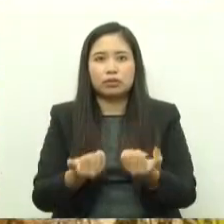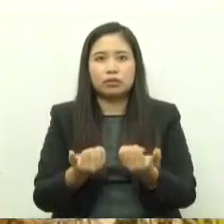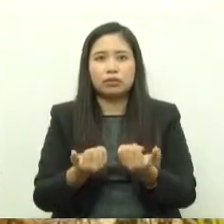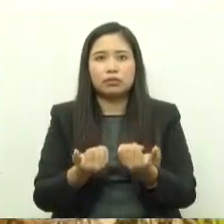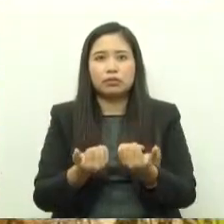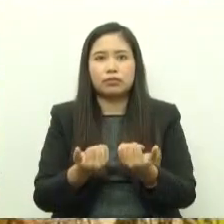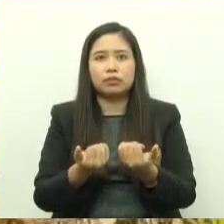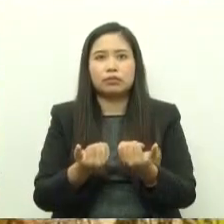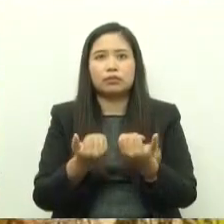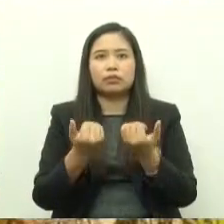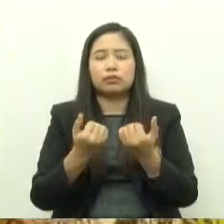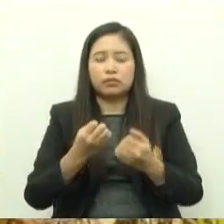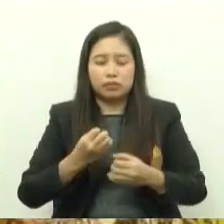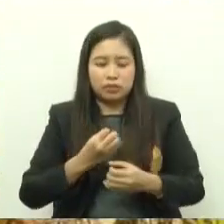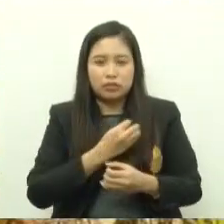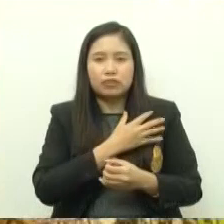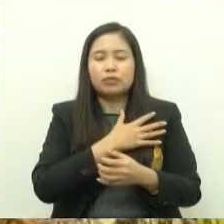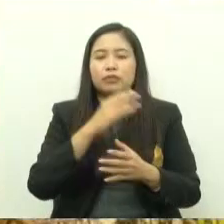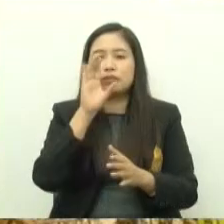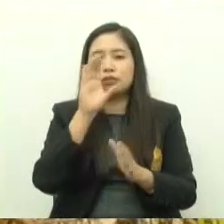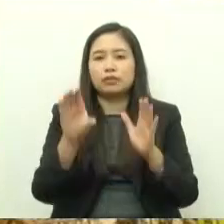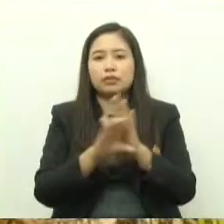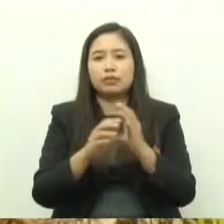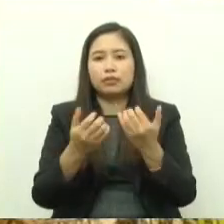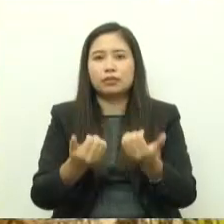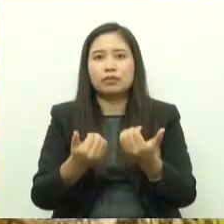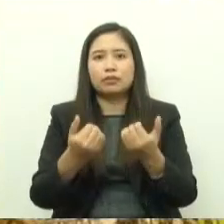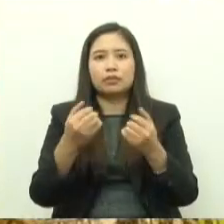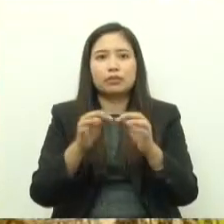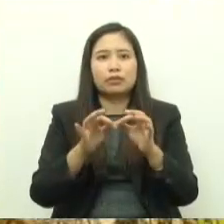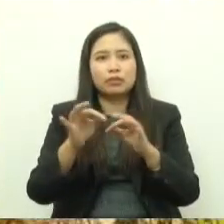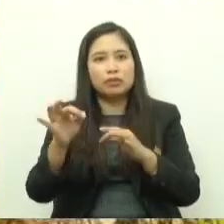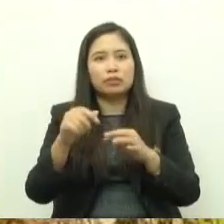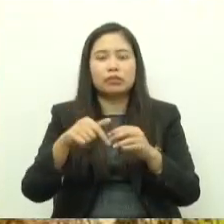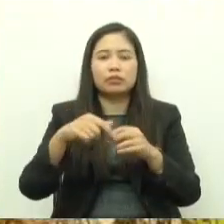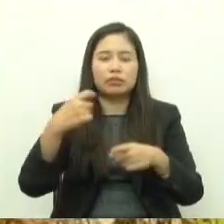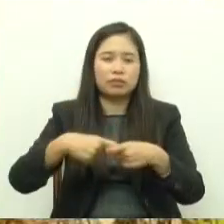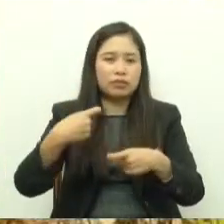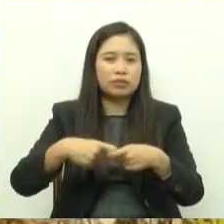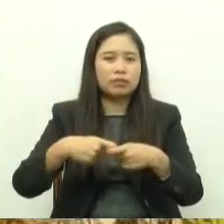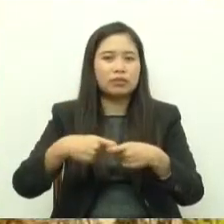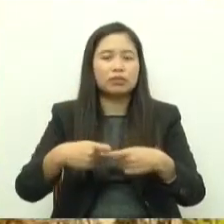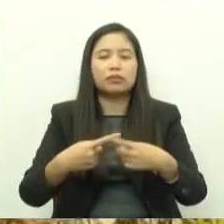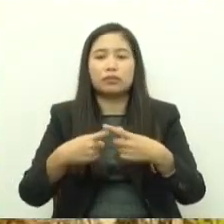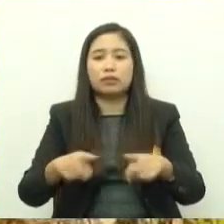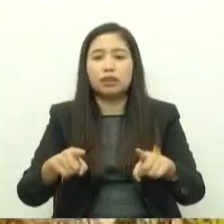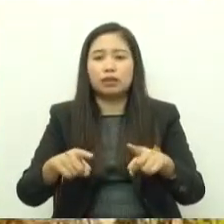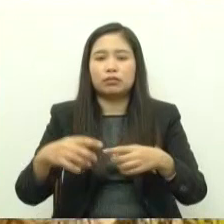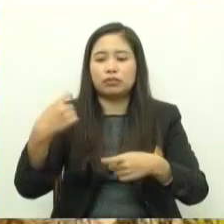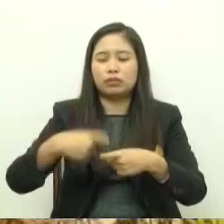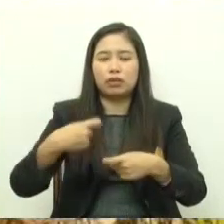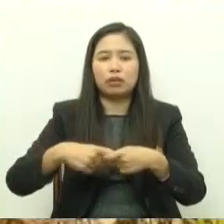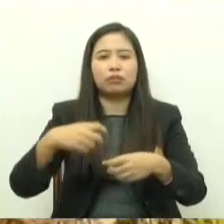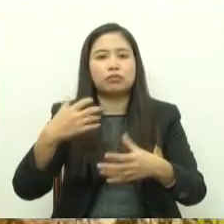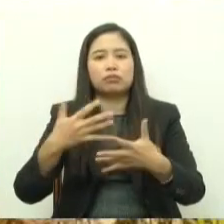จัดแลเกิดความประทับใจว่าเราเห็นความห่างไกลเห็นความกันดาเห็นความยุ่งยากแต่ท่านไม่ได้เอาความยุ่งยากเอาความกันดาน